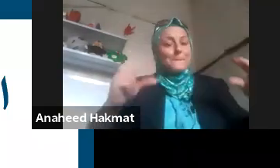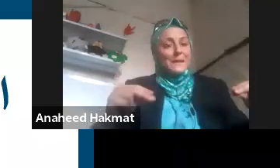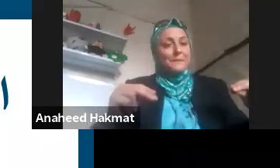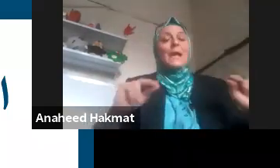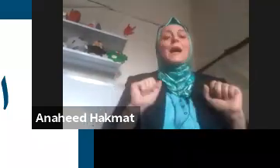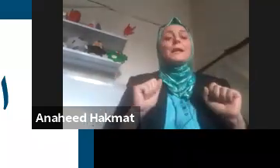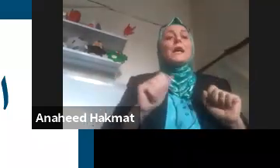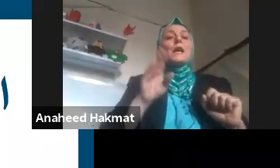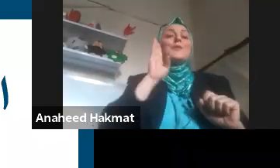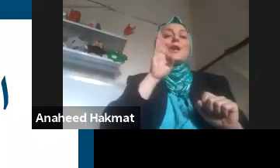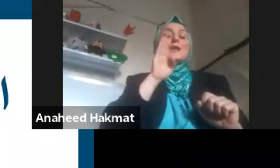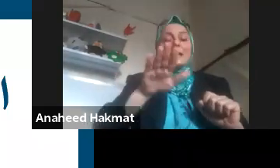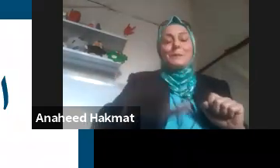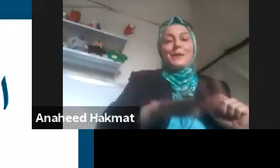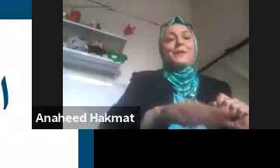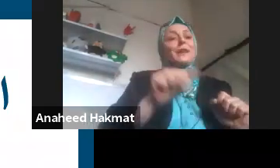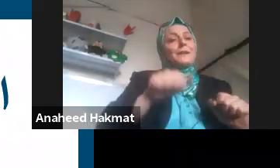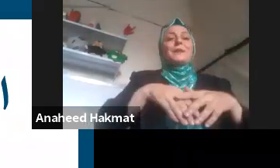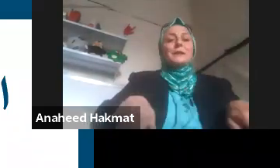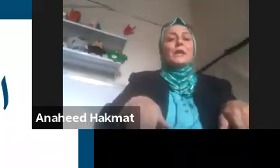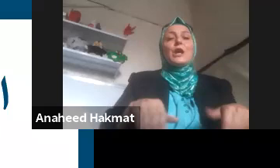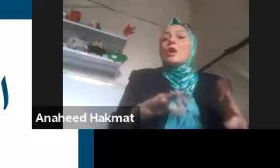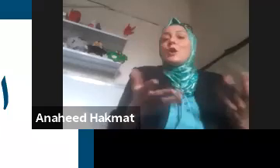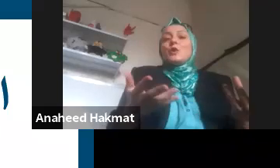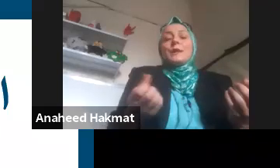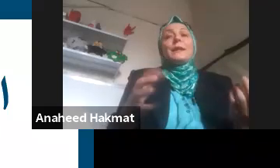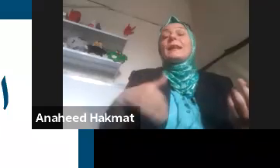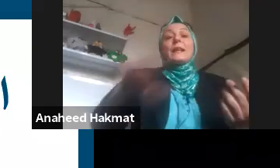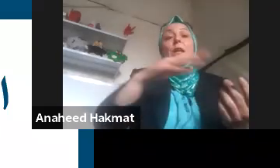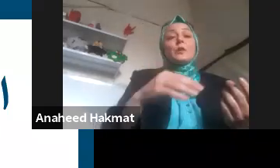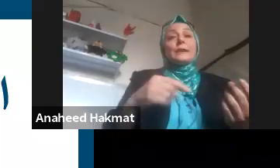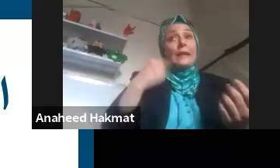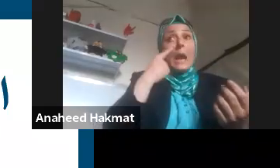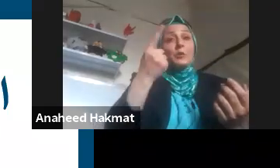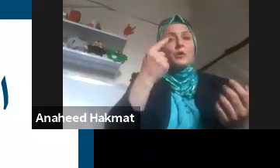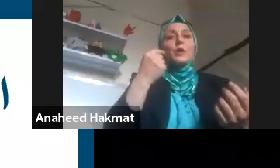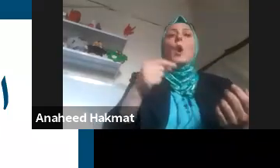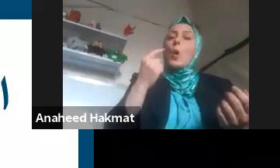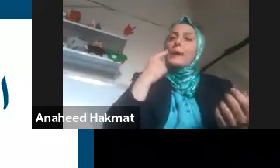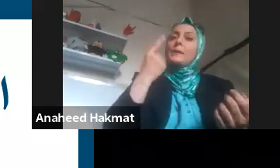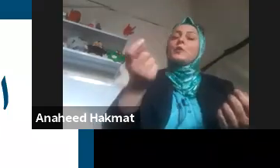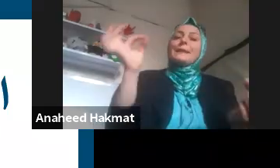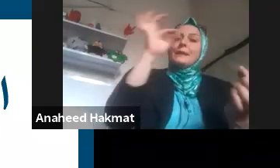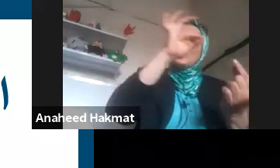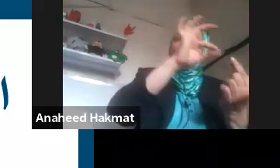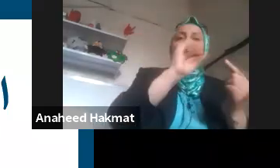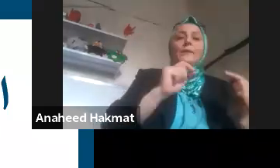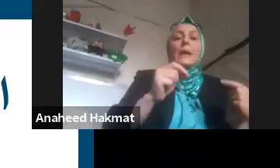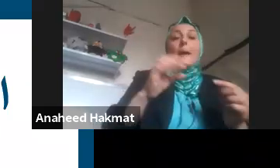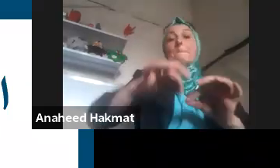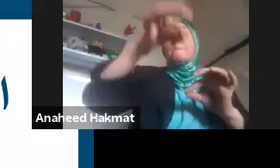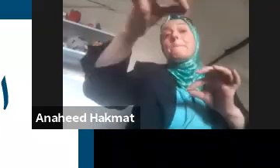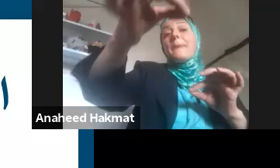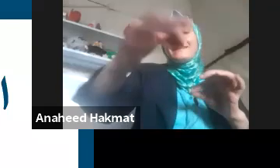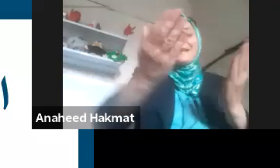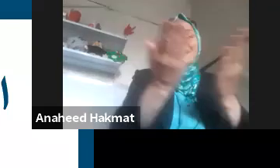عندهم إعاقة، أبرز العوائق هن الأشياء اللي حنكون عم نغطيها، العوامل المهمة في نطاق الدراسة بعد كورونا